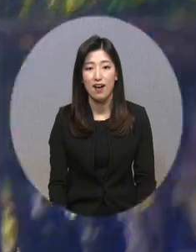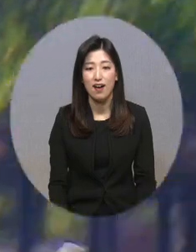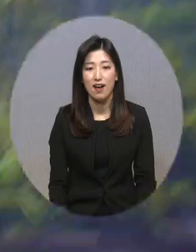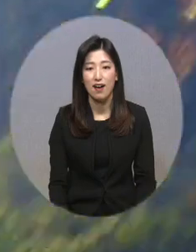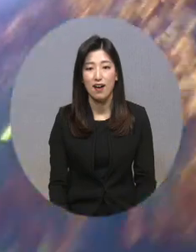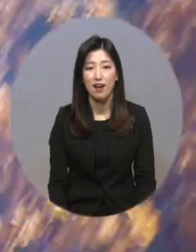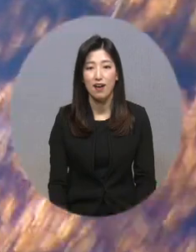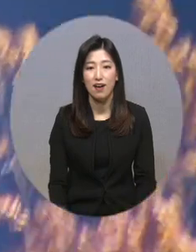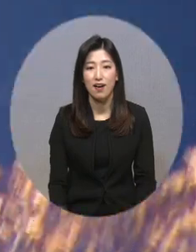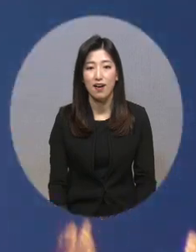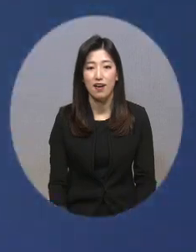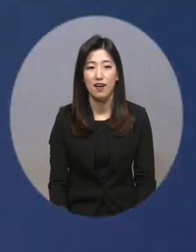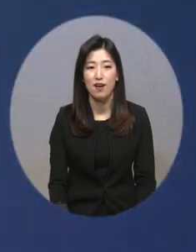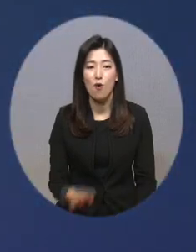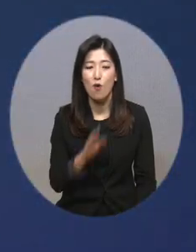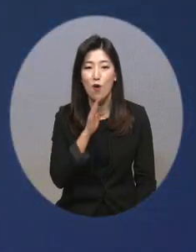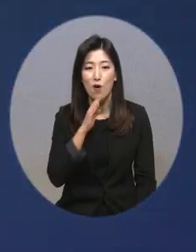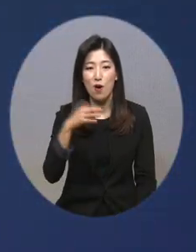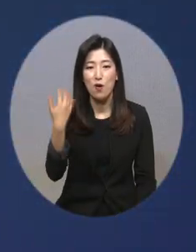oo 아 아